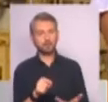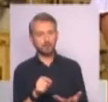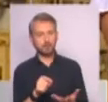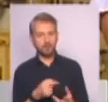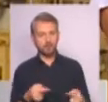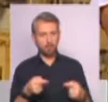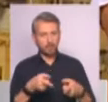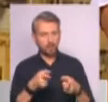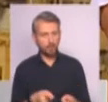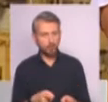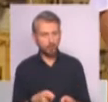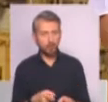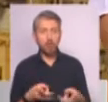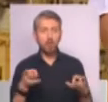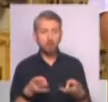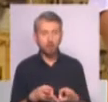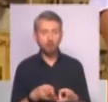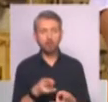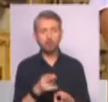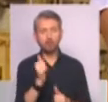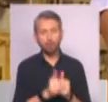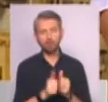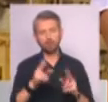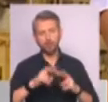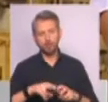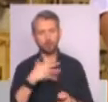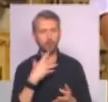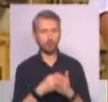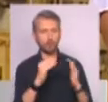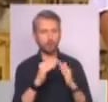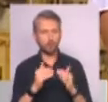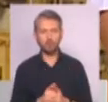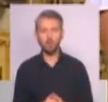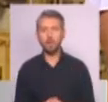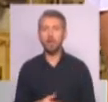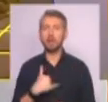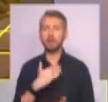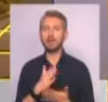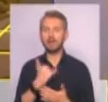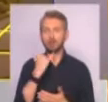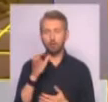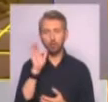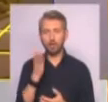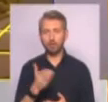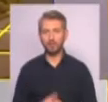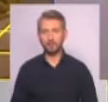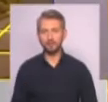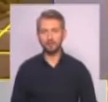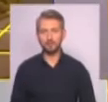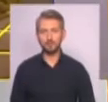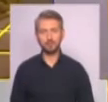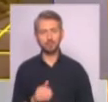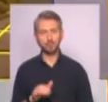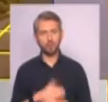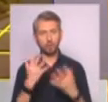відповідають дійсності, то треба тут кожному розбиратися по своєму будинку. Це вже інше питання. В нас є телефонний дзвінок, слухаємо вас.